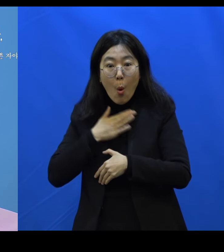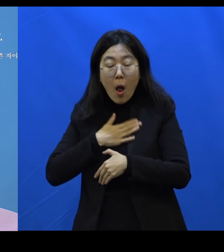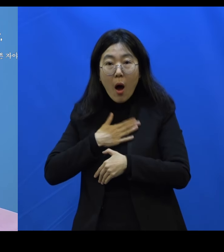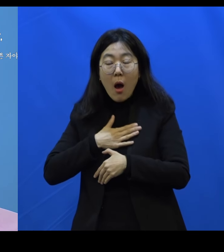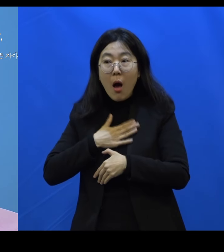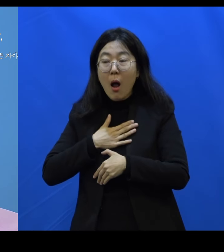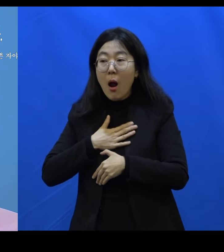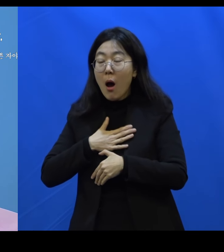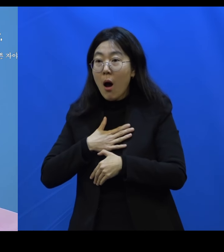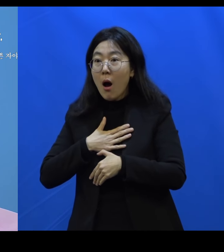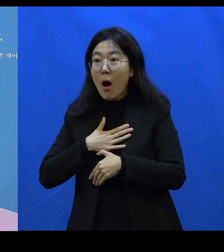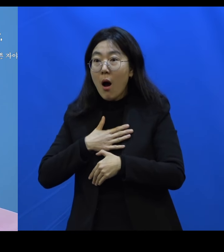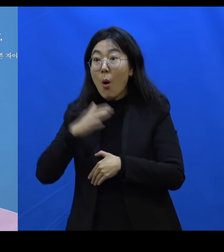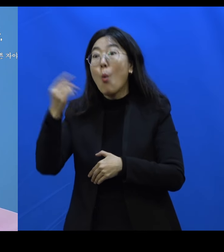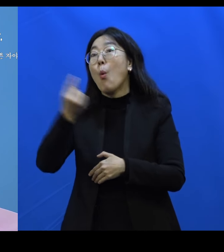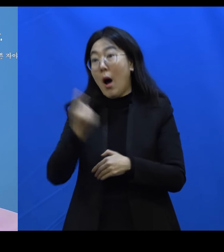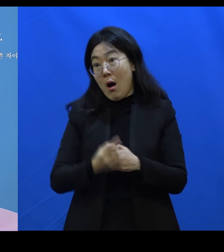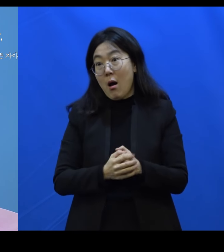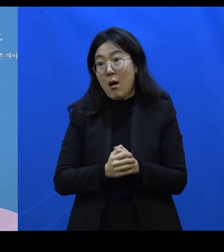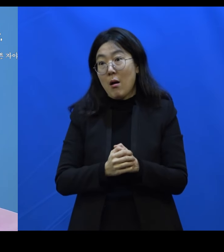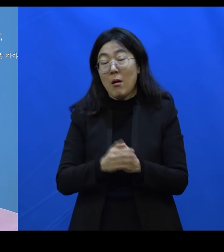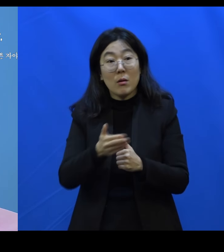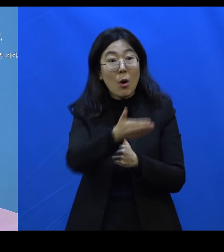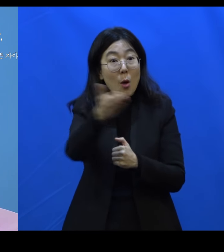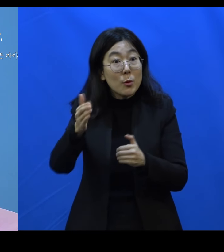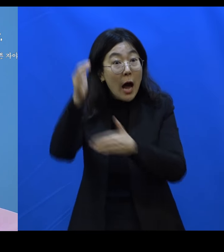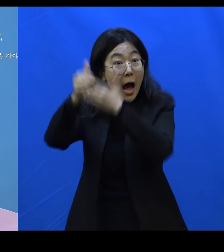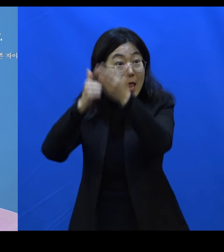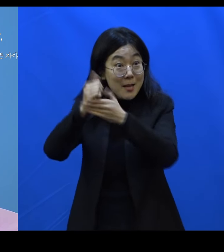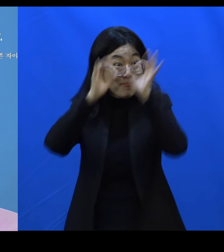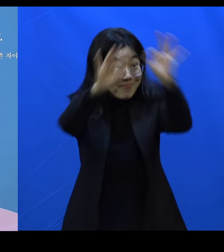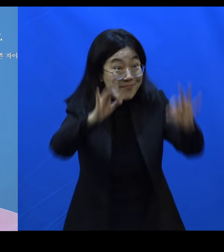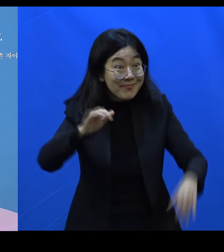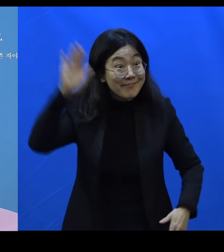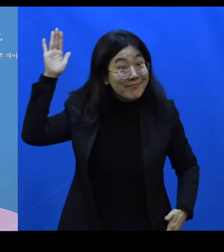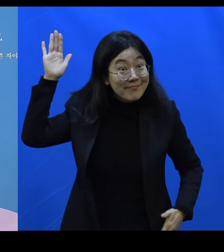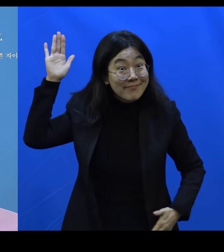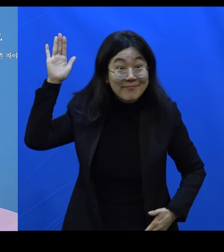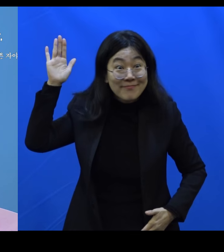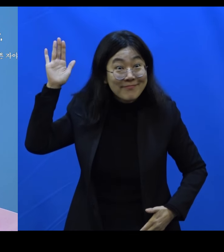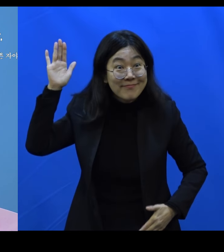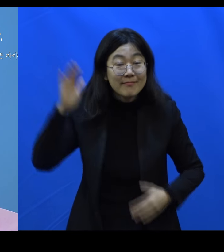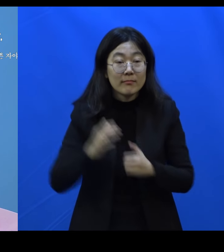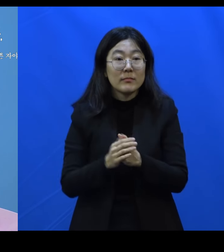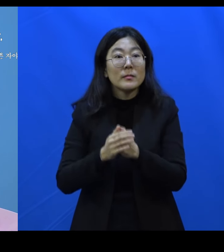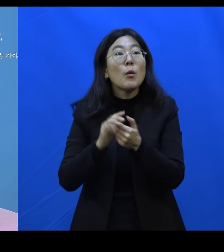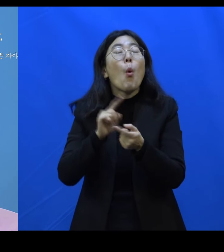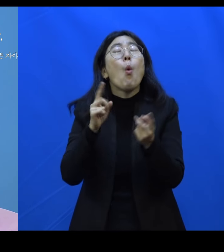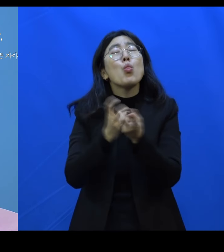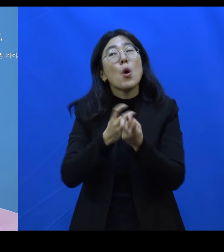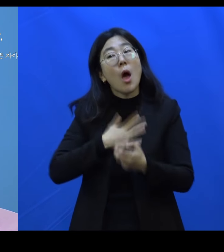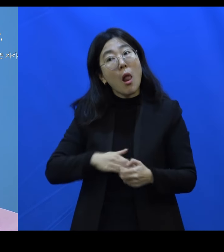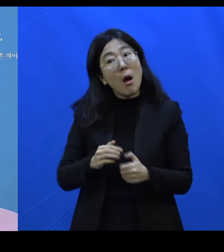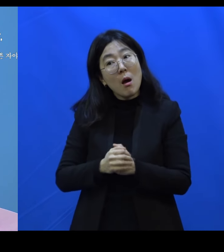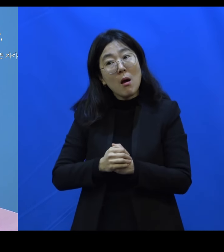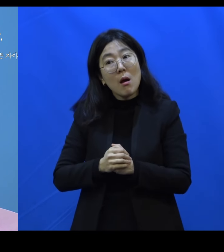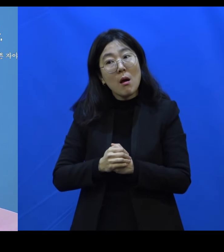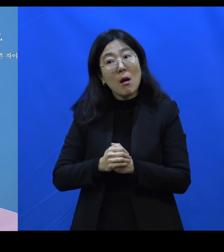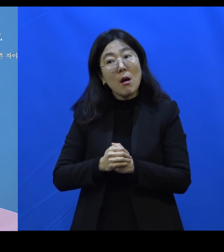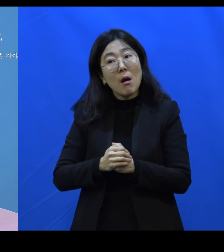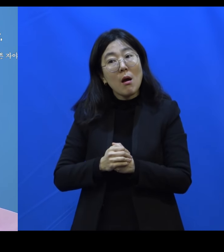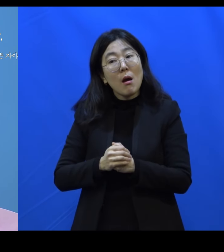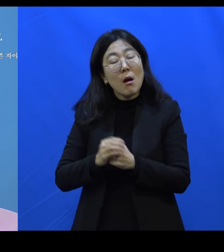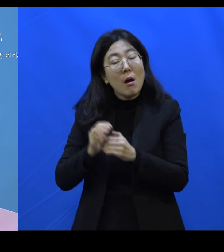우리는 안 보이잖아요. 하나님이 안 보이잖아요, 여러분. 하나님 눈에 안 보이죠? 어떻게 믿어요? 들려야 믿는